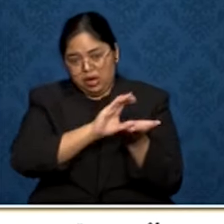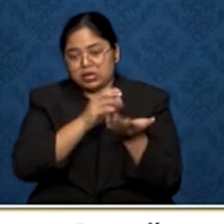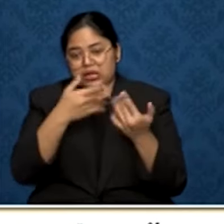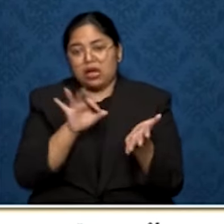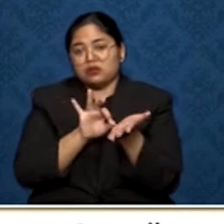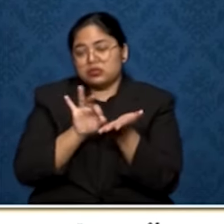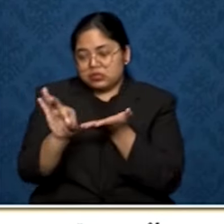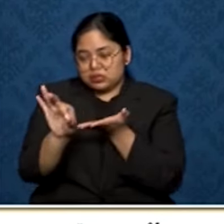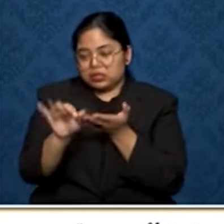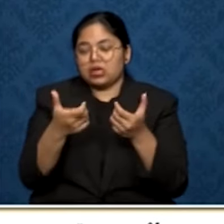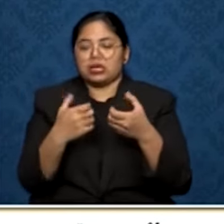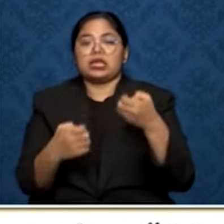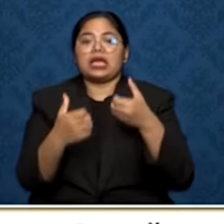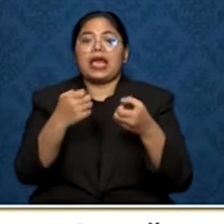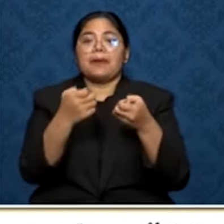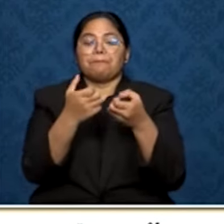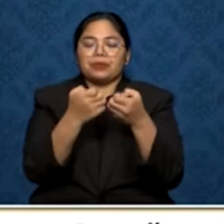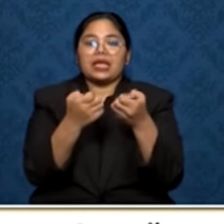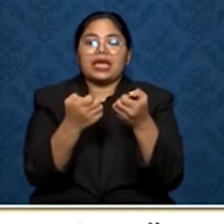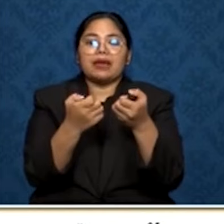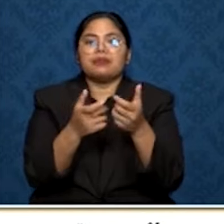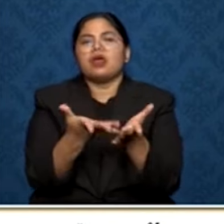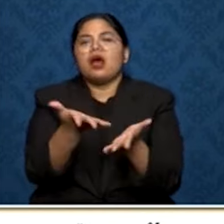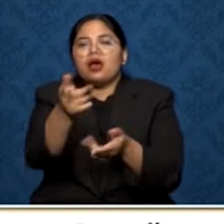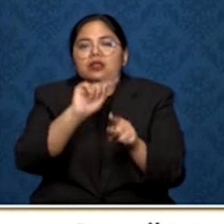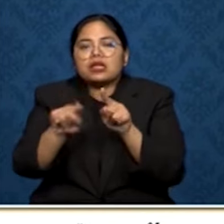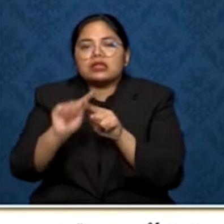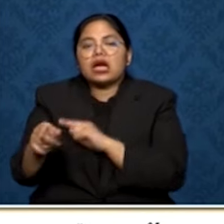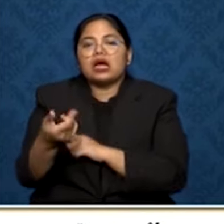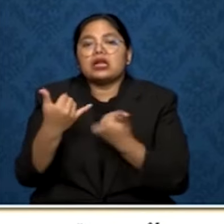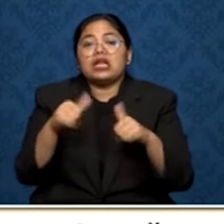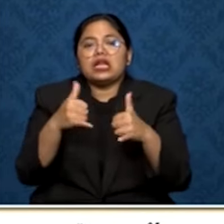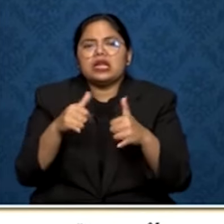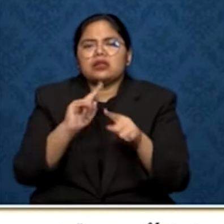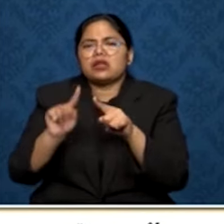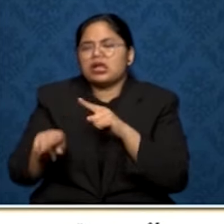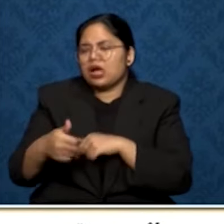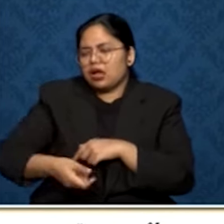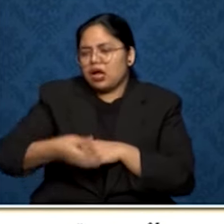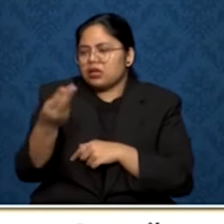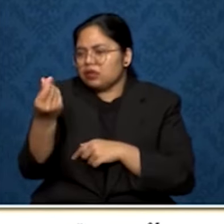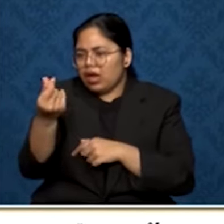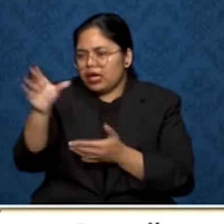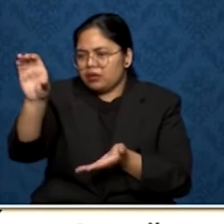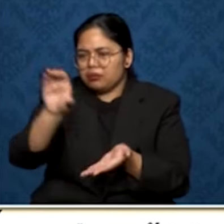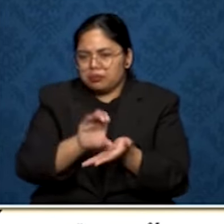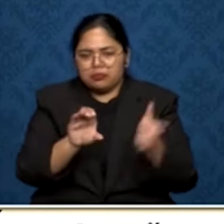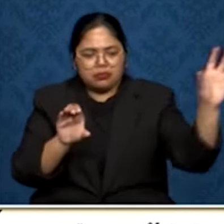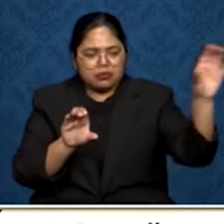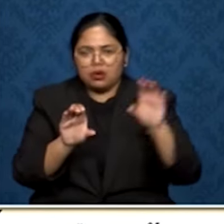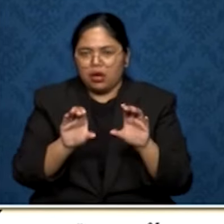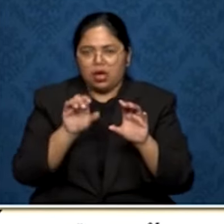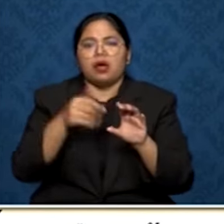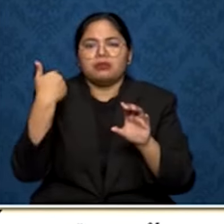เอามาแต่ใกองทูนเติๆๆไปเรื่อยคนใหม่ก็เข้ามาใช้เงินนี้ได้ เป็นต้นนะครับซึ่ง